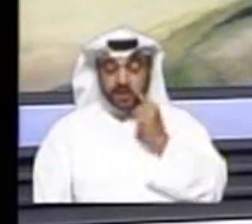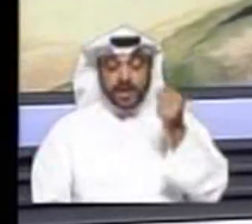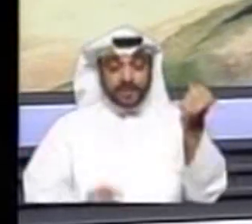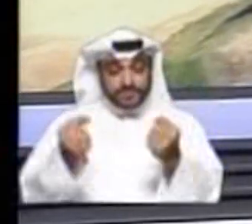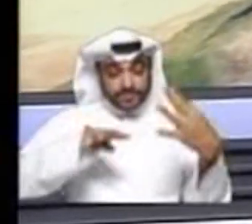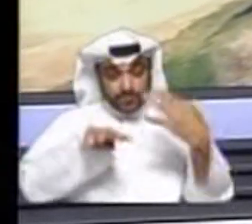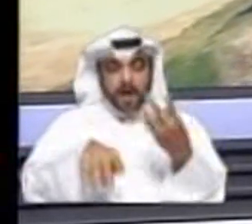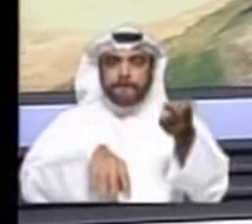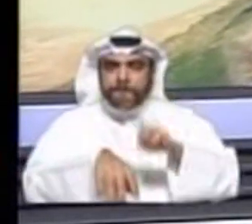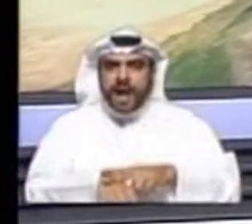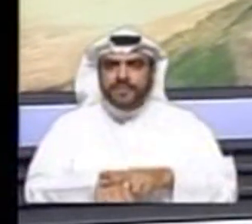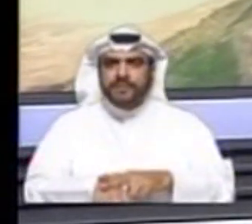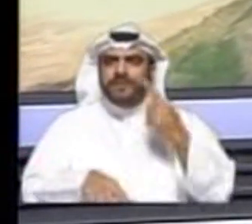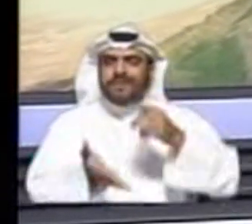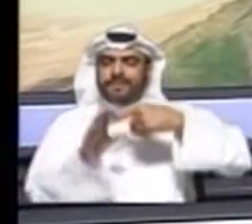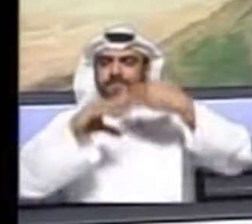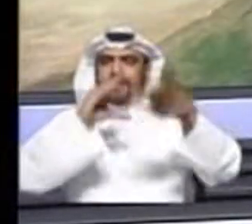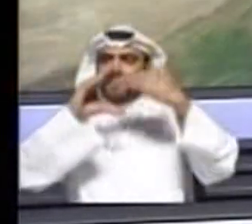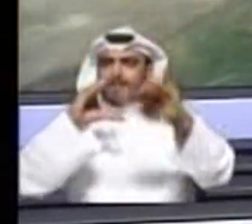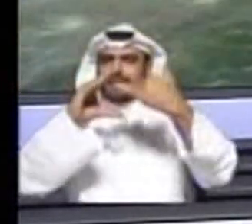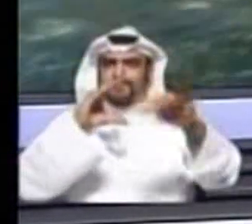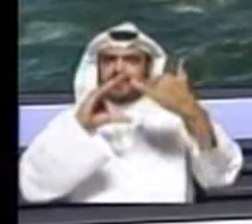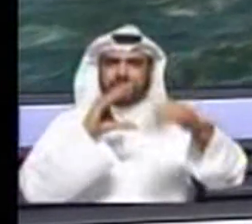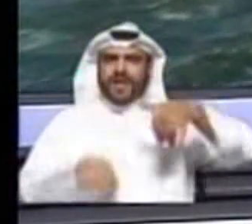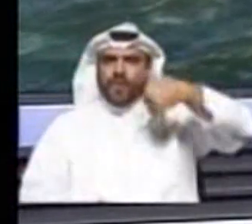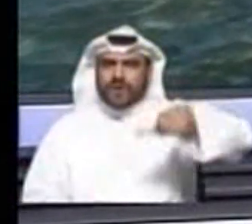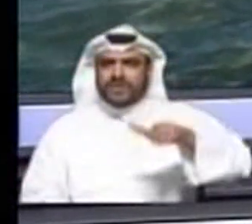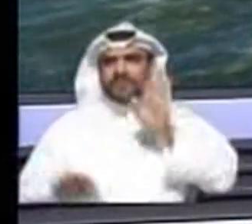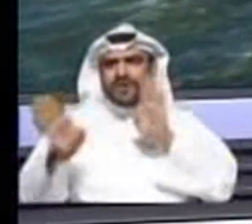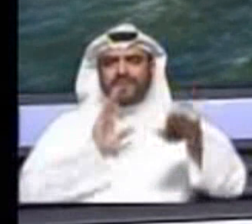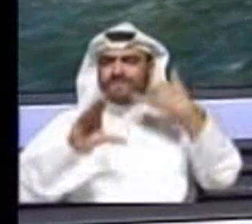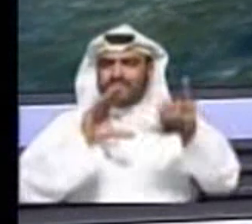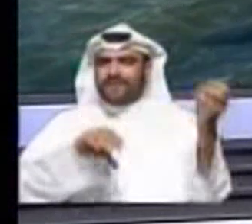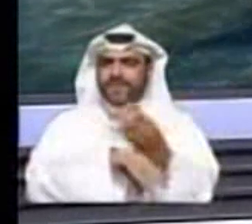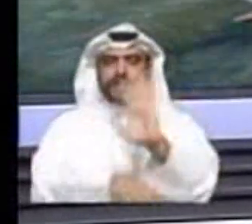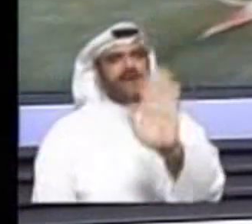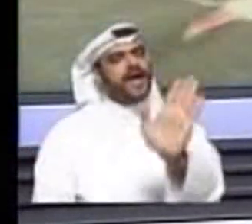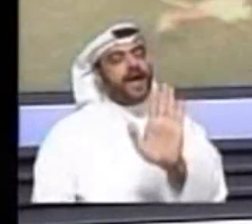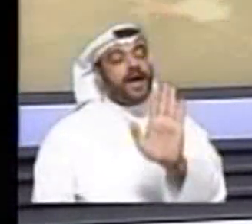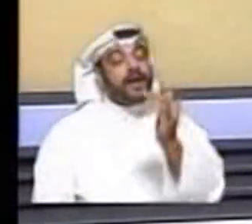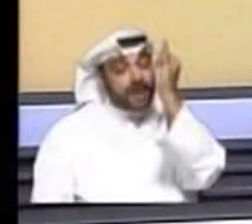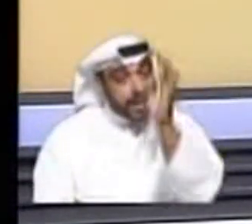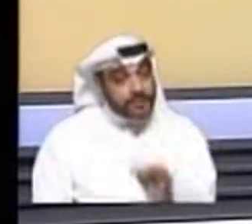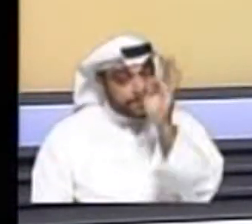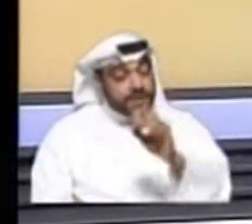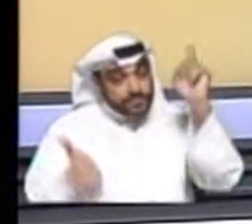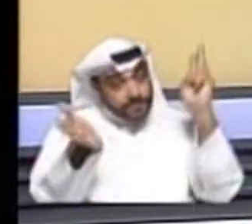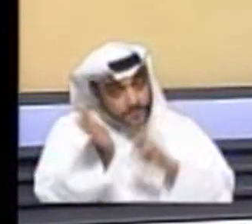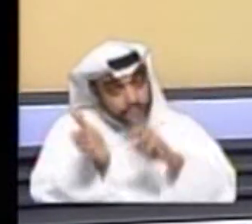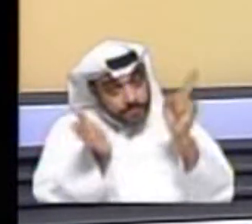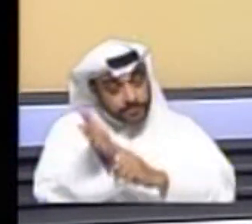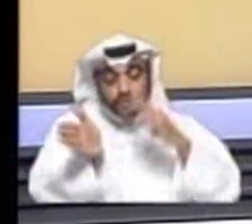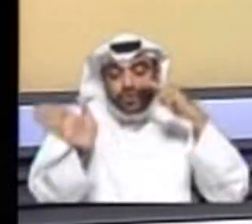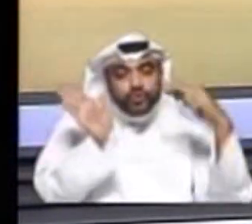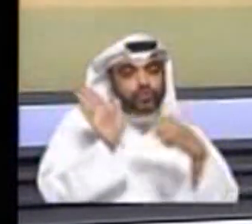الاجتماعي إلا بعد التأكد من مصدرها، خاصة المصادر الرسمية في دولة الكويت: إدارة الأرصاد الجوية وكذلك قطاع الأخبار